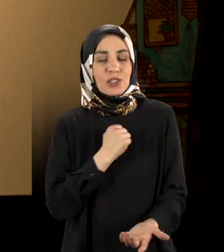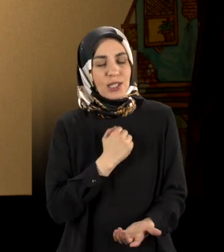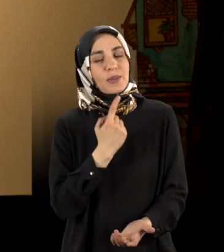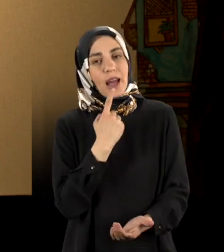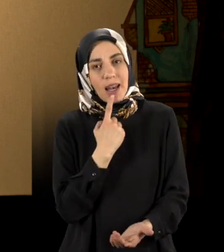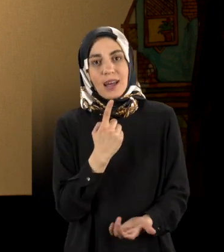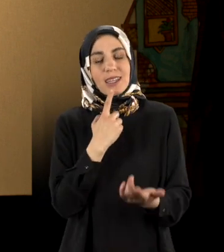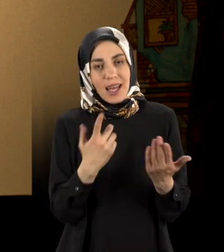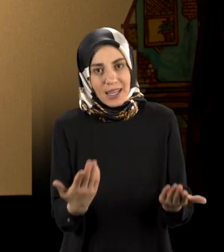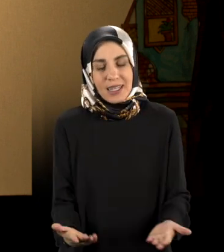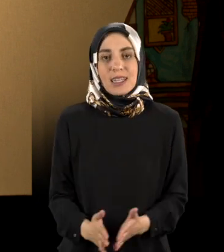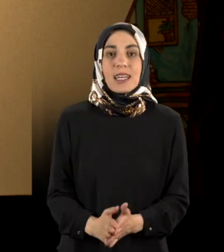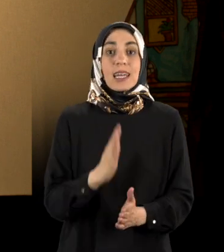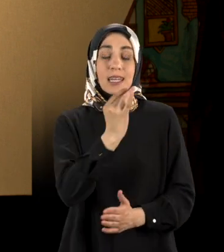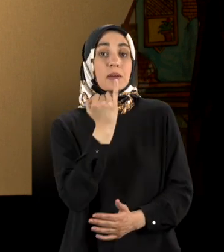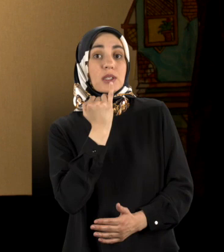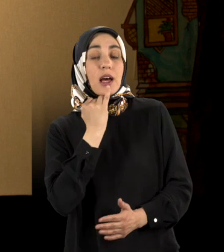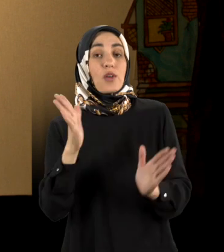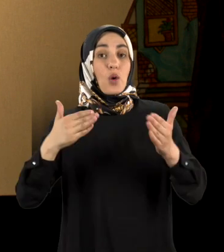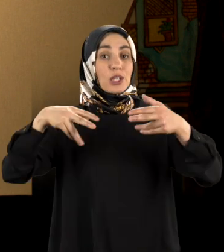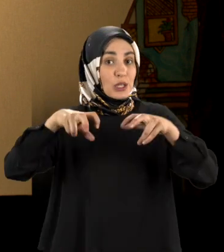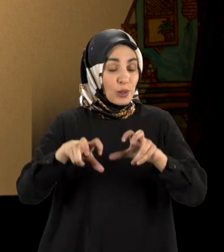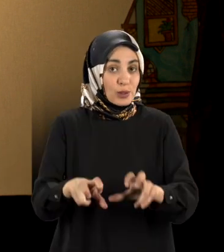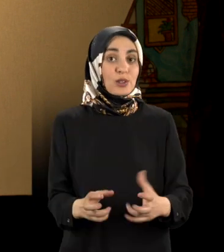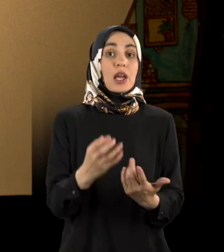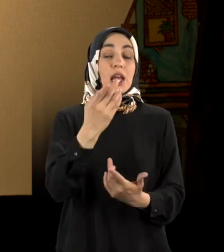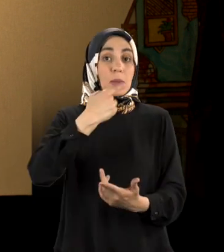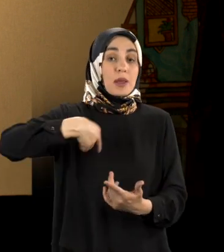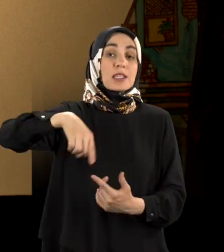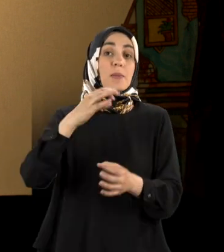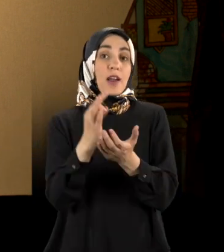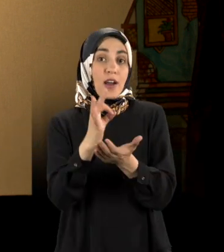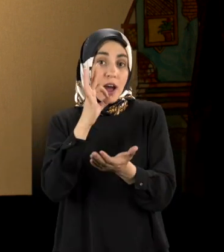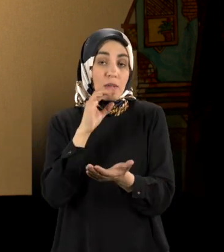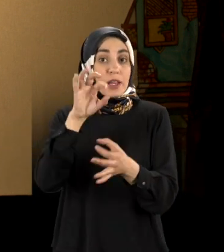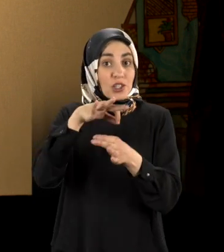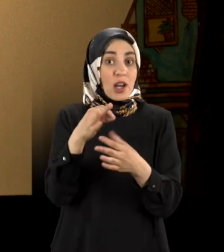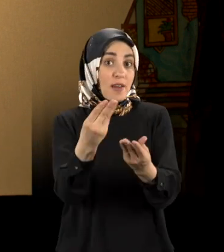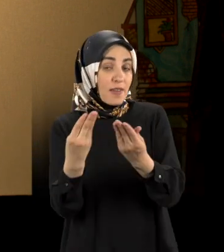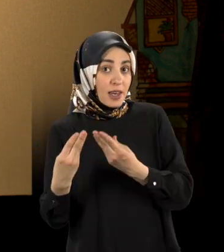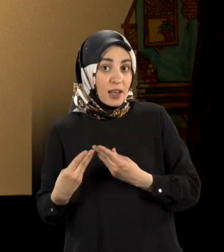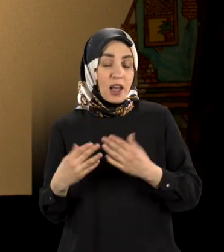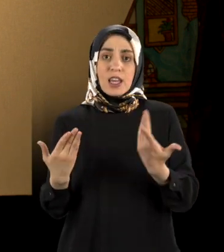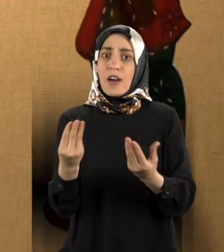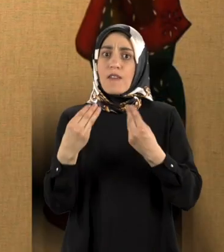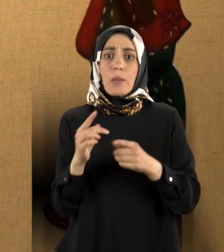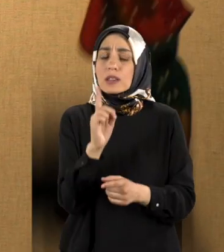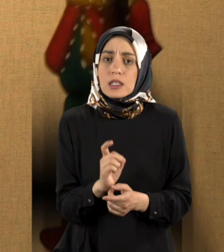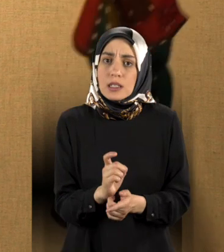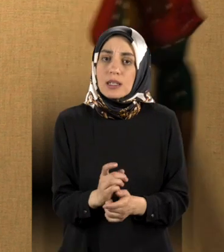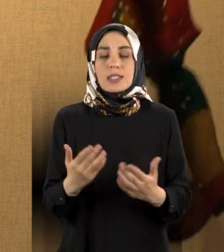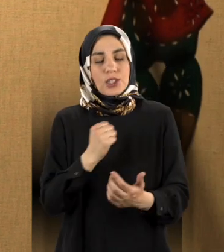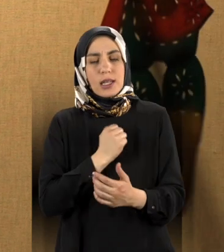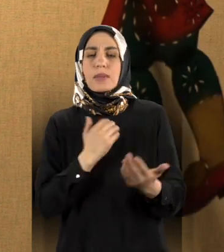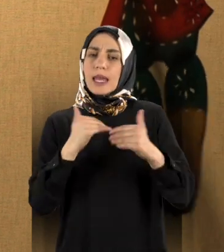demezler s canım derler Efendim gider misafir odasında otururuz bize birer kahve bir yerde çay getirirler